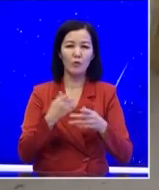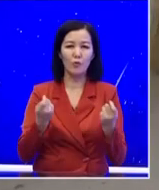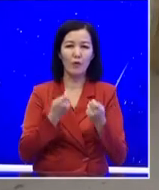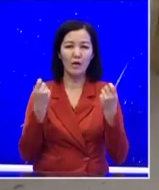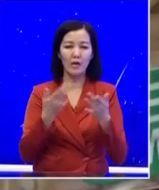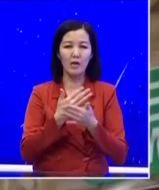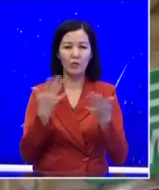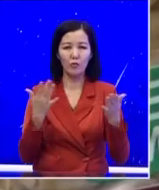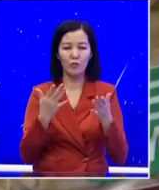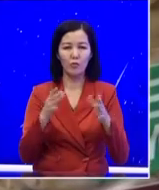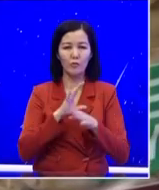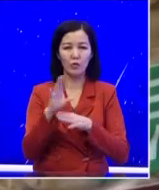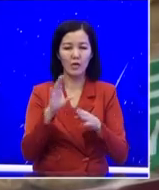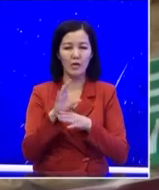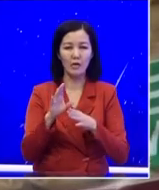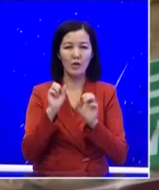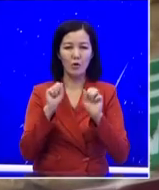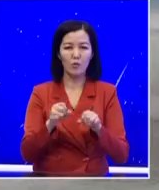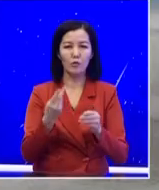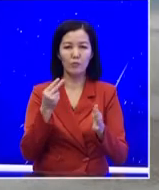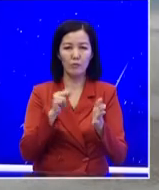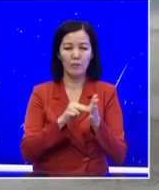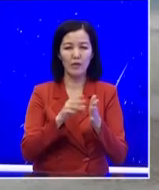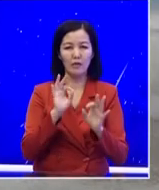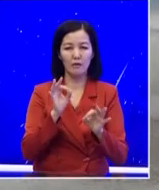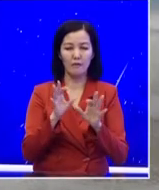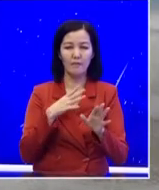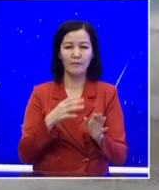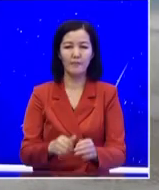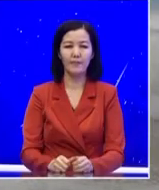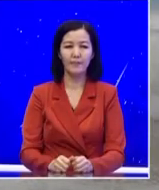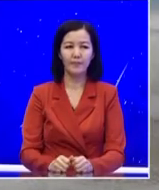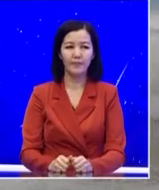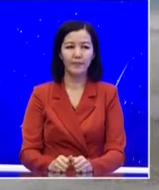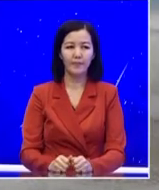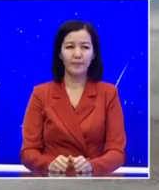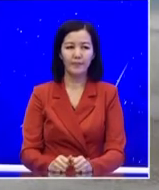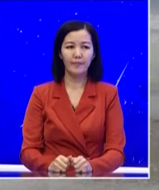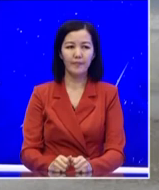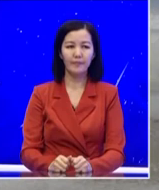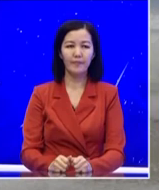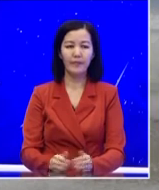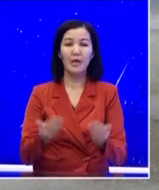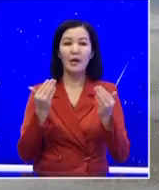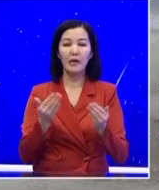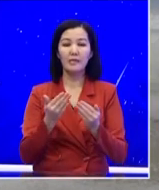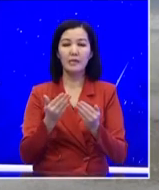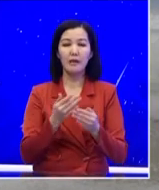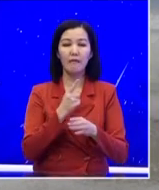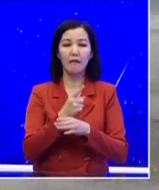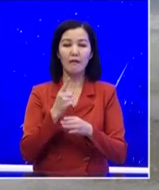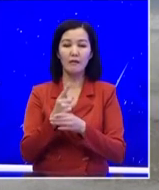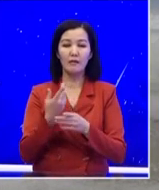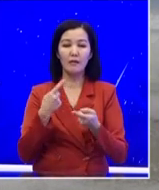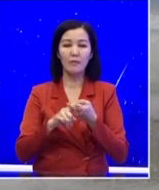өнімдерінің 10 түрін шығарады. Оларда қол жетімді бағада. На данный момент, конечно, мы понимаем всю сложившуюся. Карантинге қарай көбі